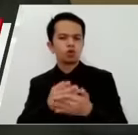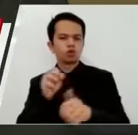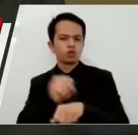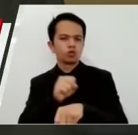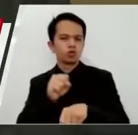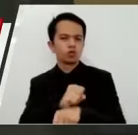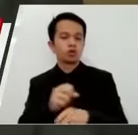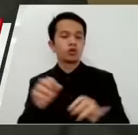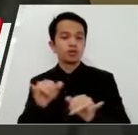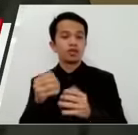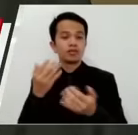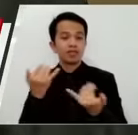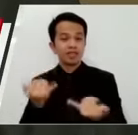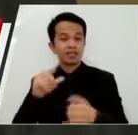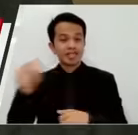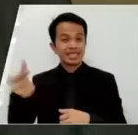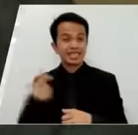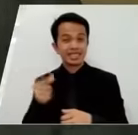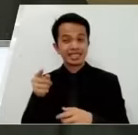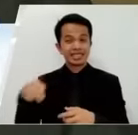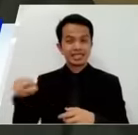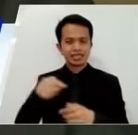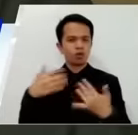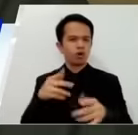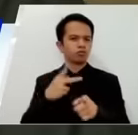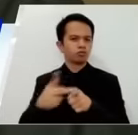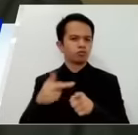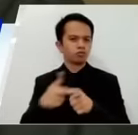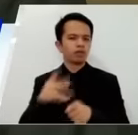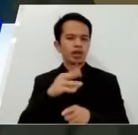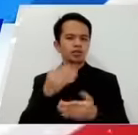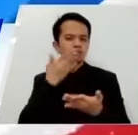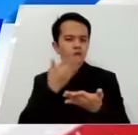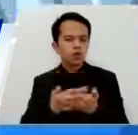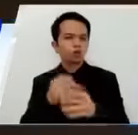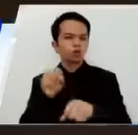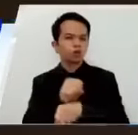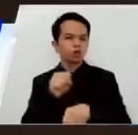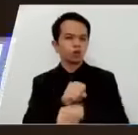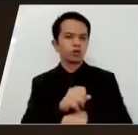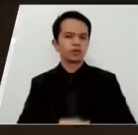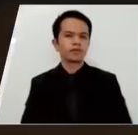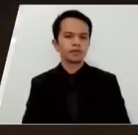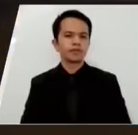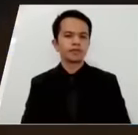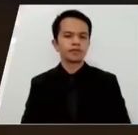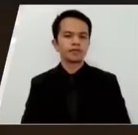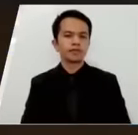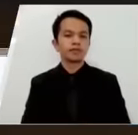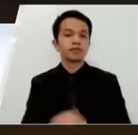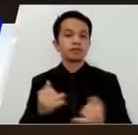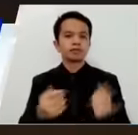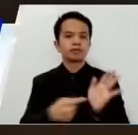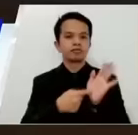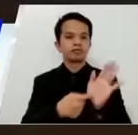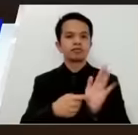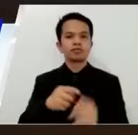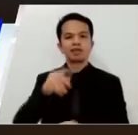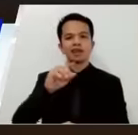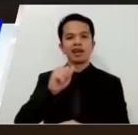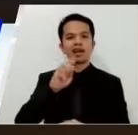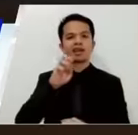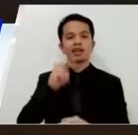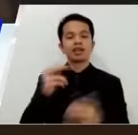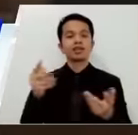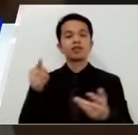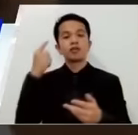namin ngayon, very professional and masarap po silang katrabaho. Present si Alden Richards sa housewarming